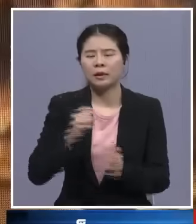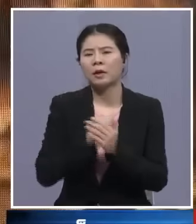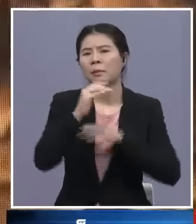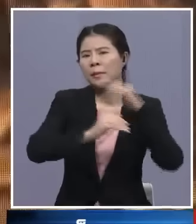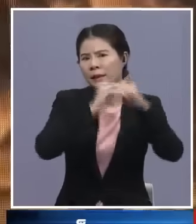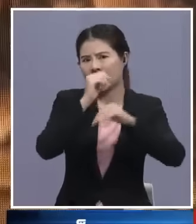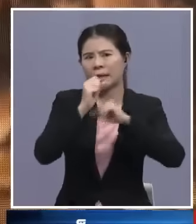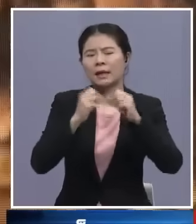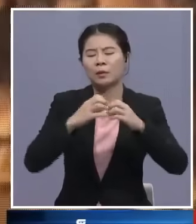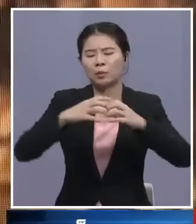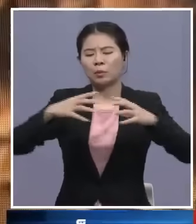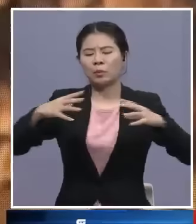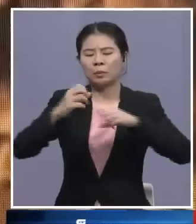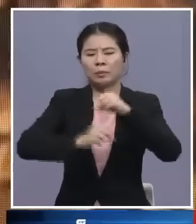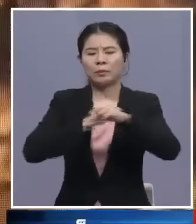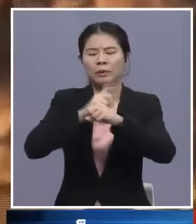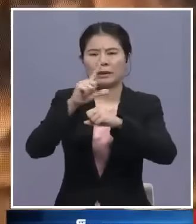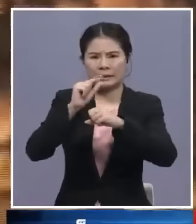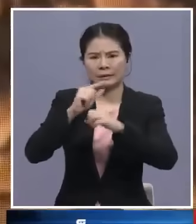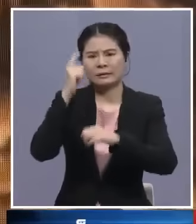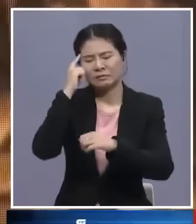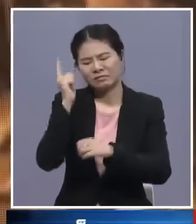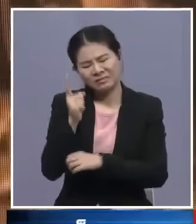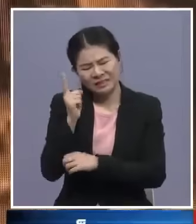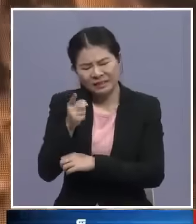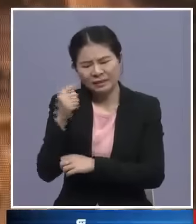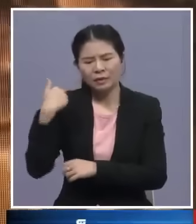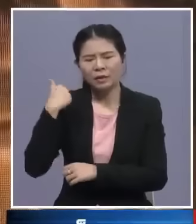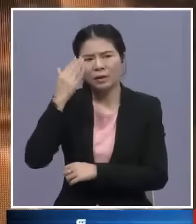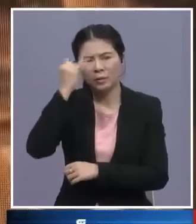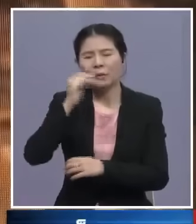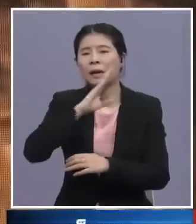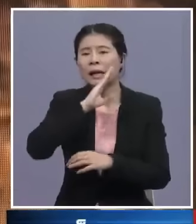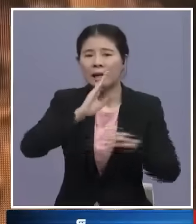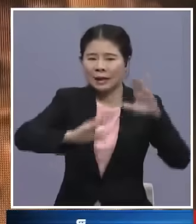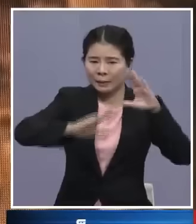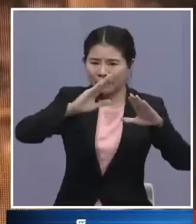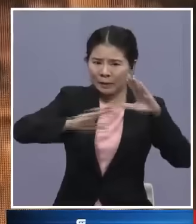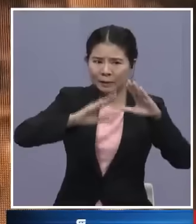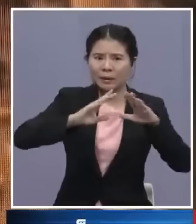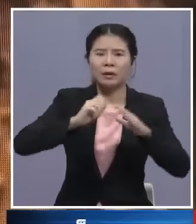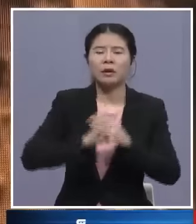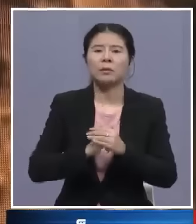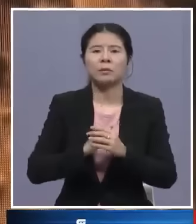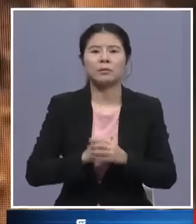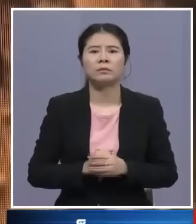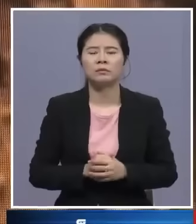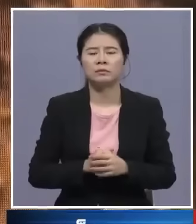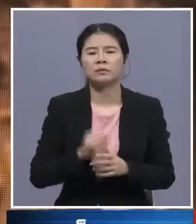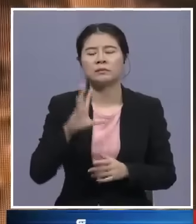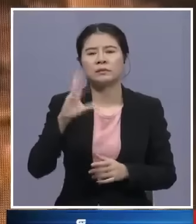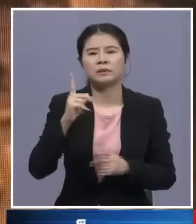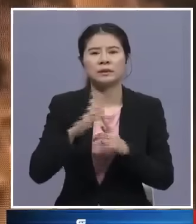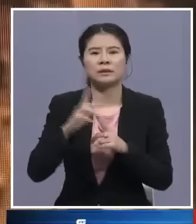ปีแต่คุณหมอเลี้ยบบอกว่ามันเป็นอย่างนั้นจริงๆหรอเพราะถ้าไปเทียบกับข้อมูลของดรชาติชายพาราสุขเป็นนัก